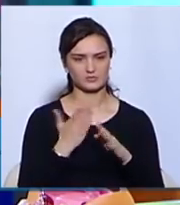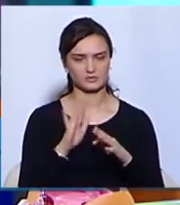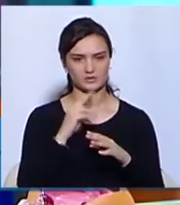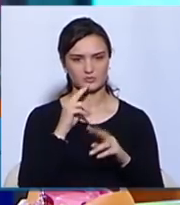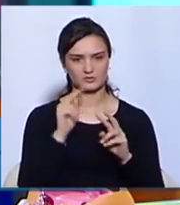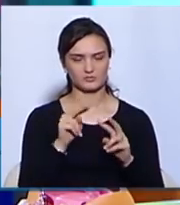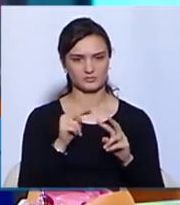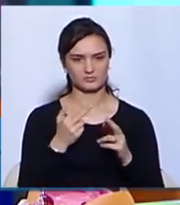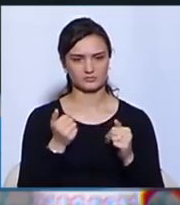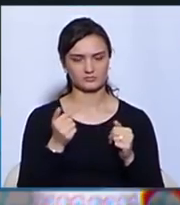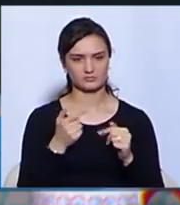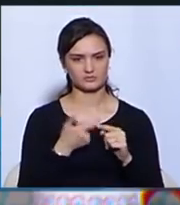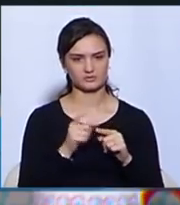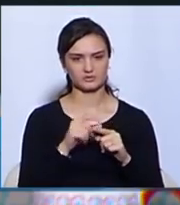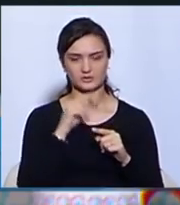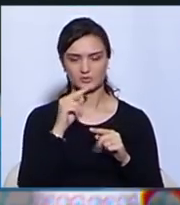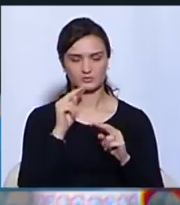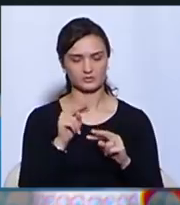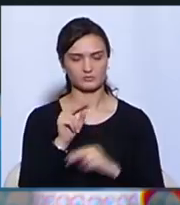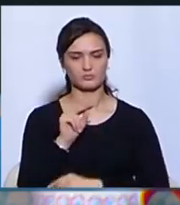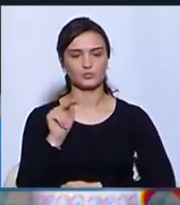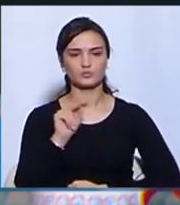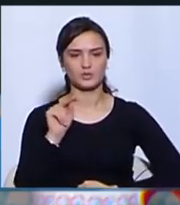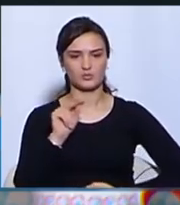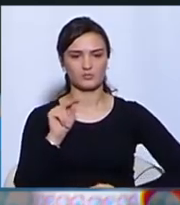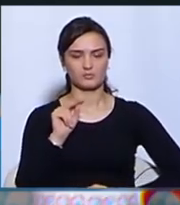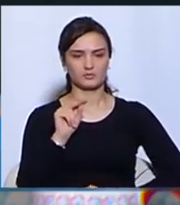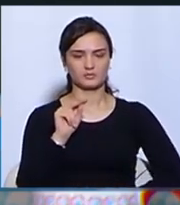არა საყურადღებო მდგომარეობა? საკმაოდ საყურადღებო მდგომარეობა.